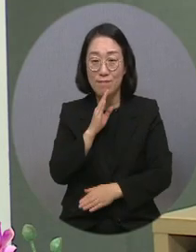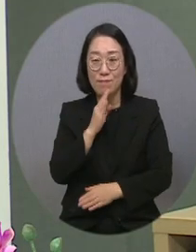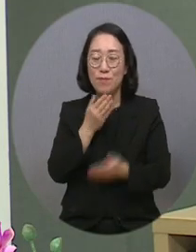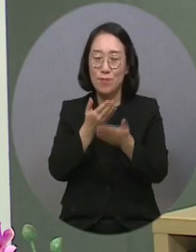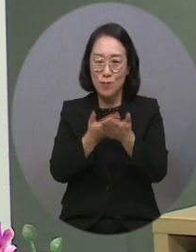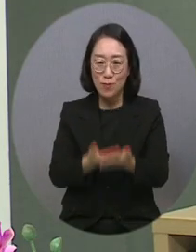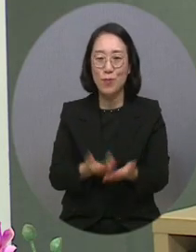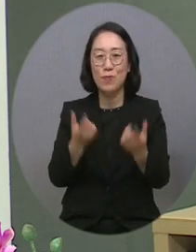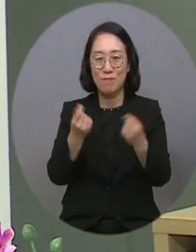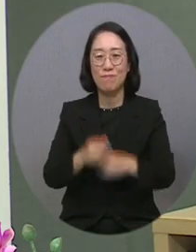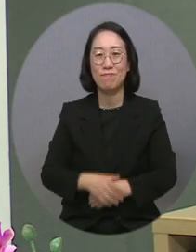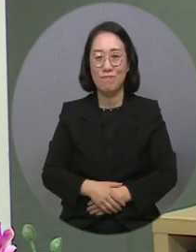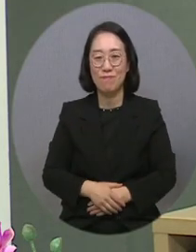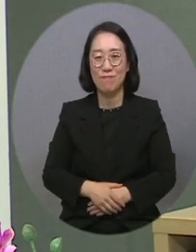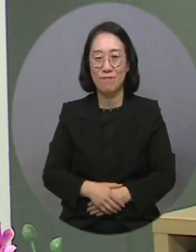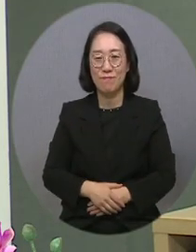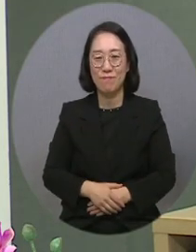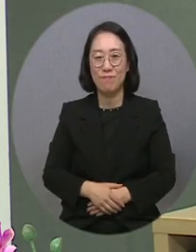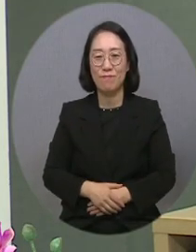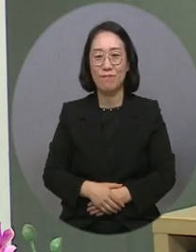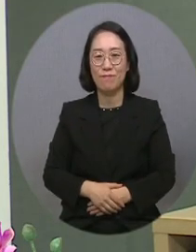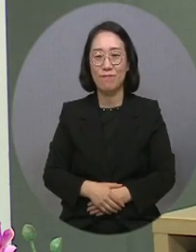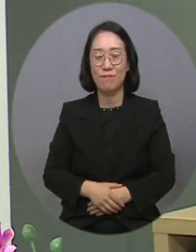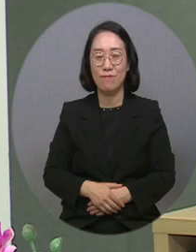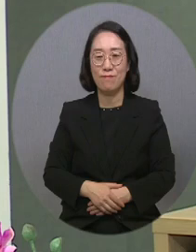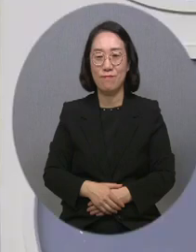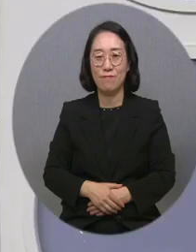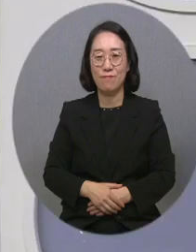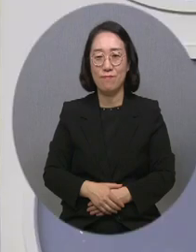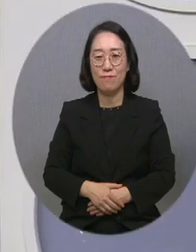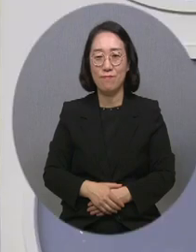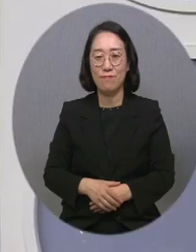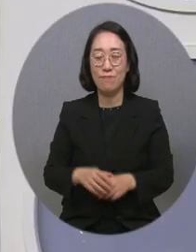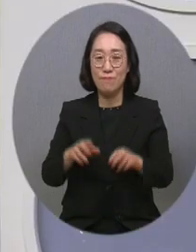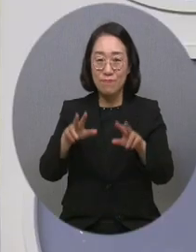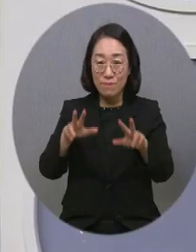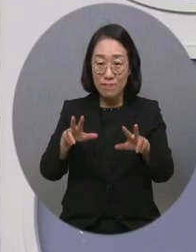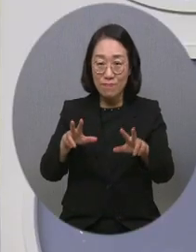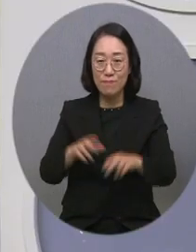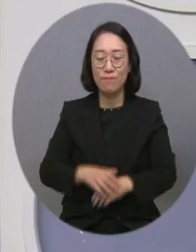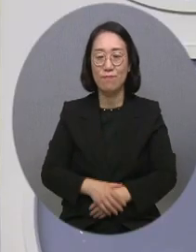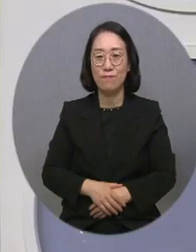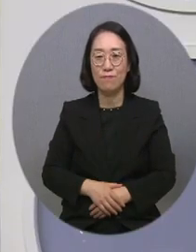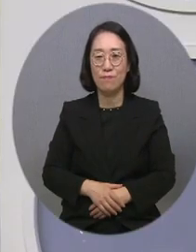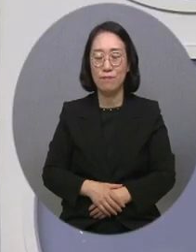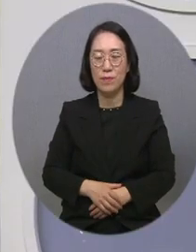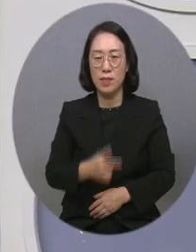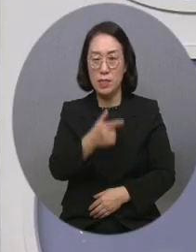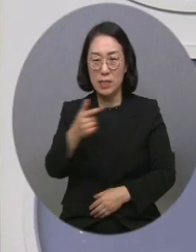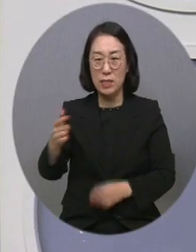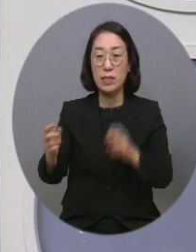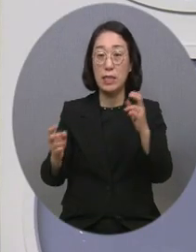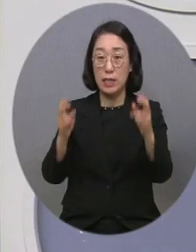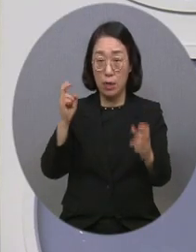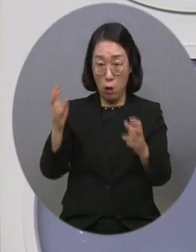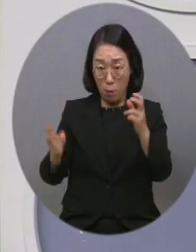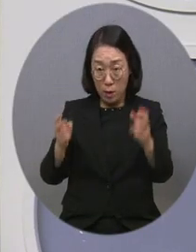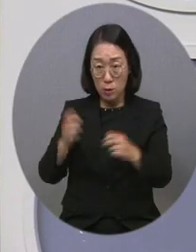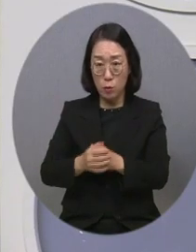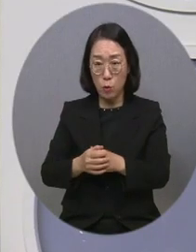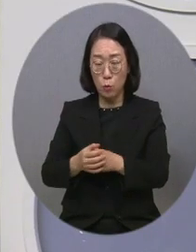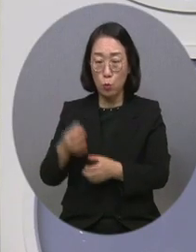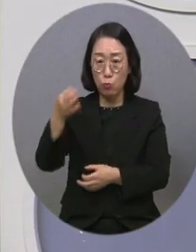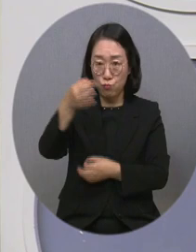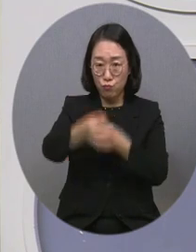중요한 거겠네요. 그렇죠. 그러니까 이제 뭐 지금 그 대기업에서도 이제 기부를 좀 많이